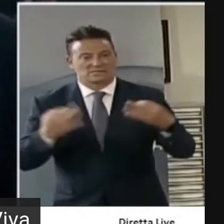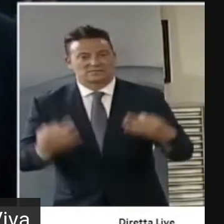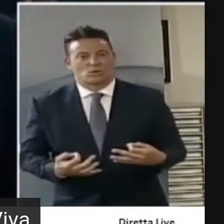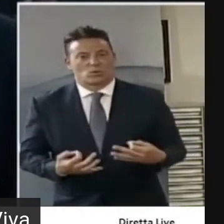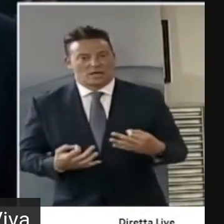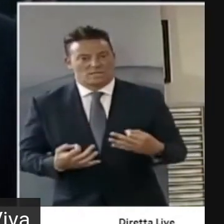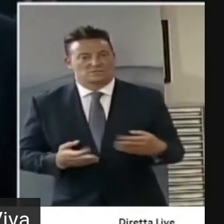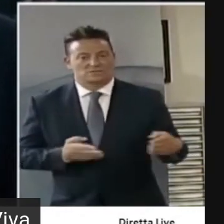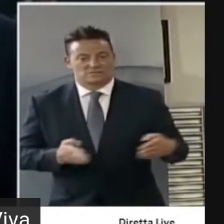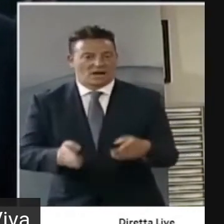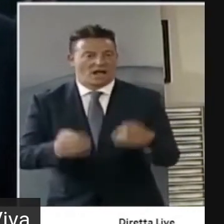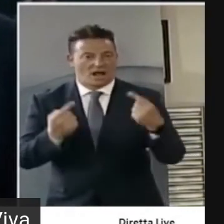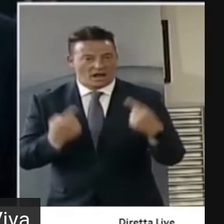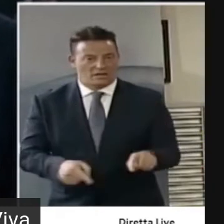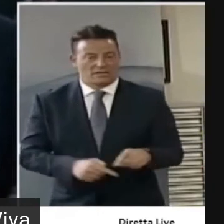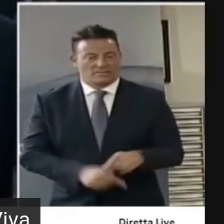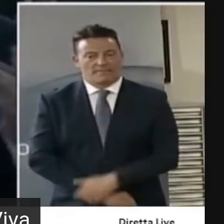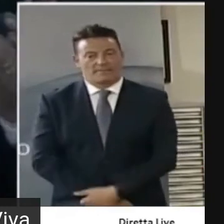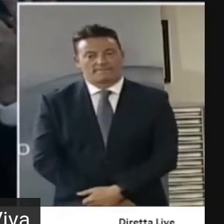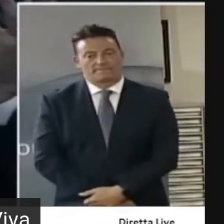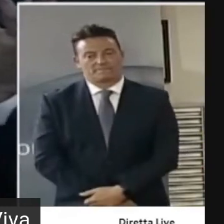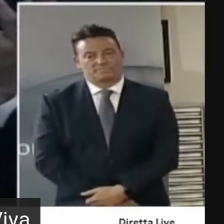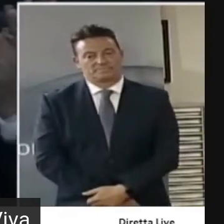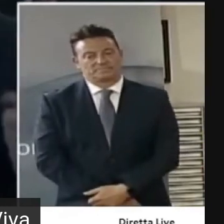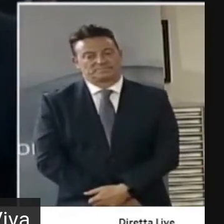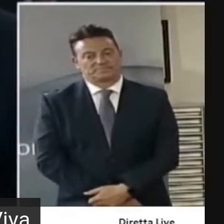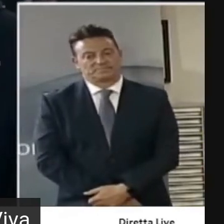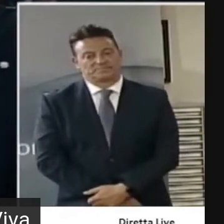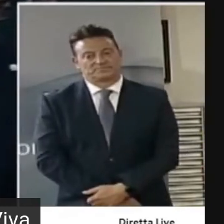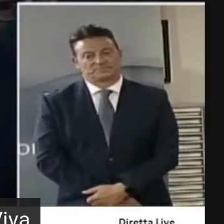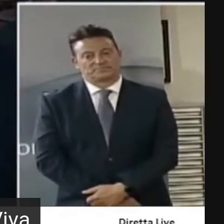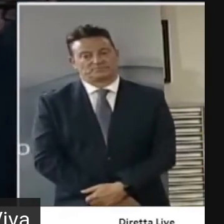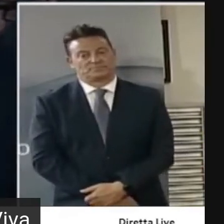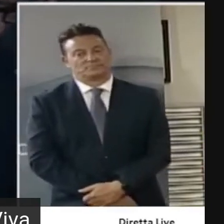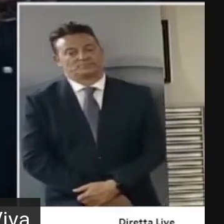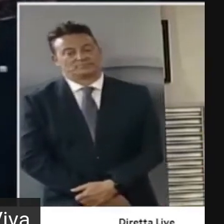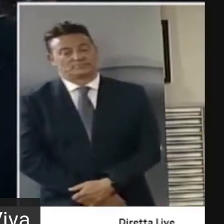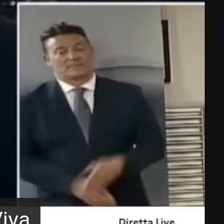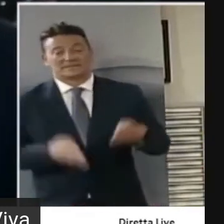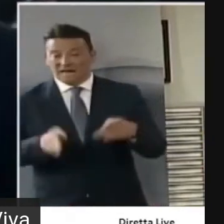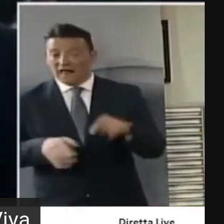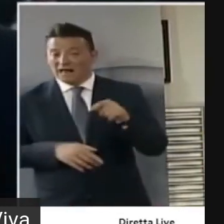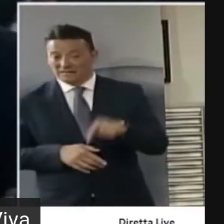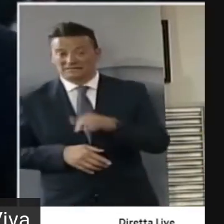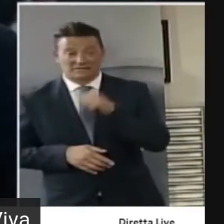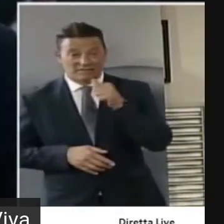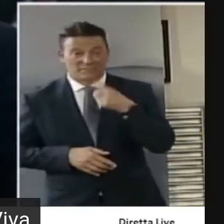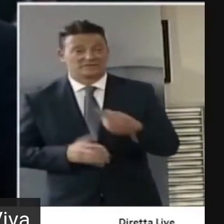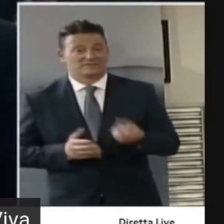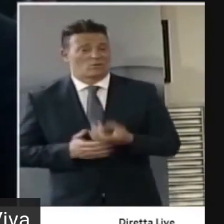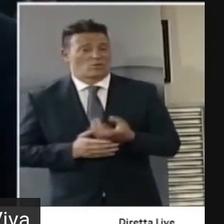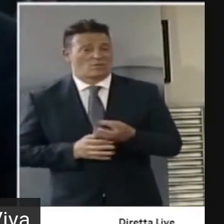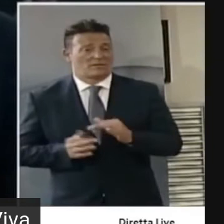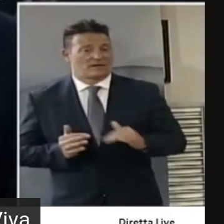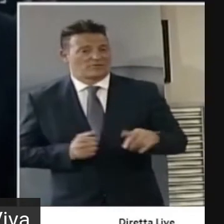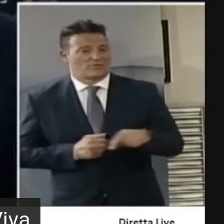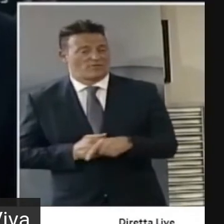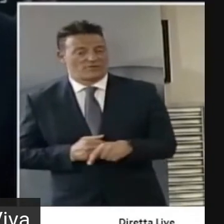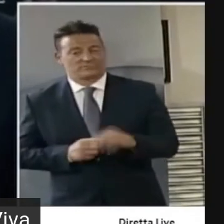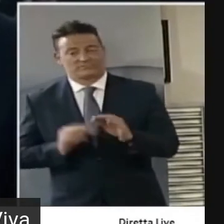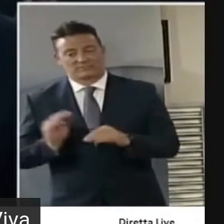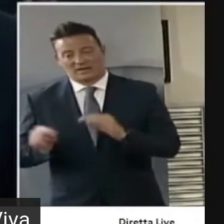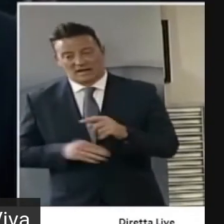sicurezza questo fondamentale asse di sviluppo della nostra terra. Pertanto